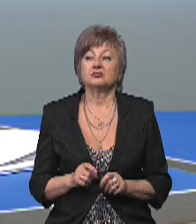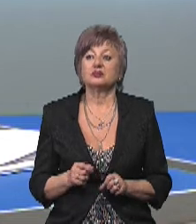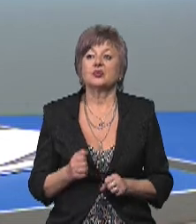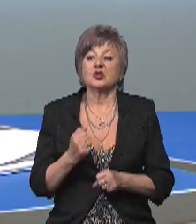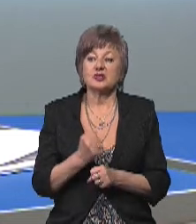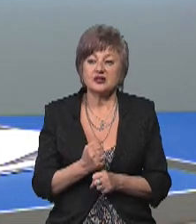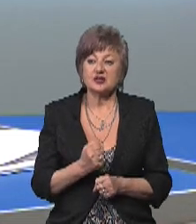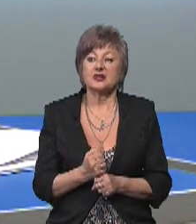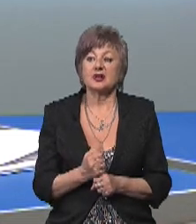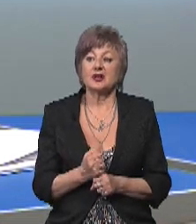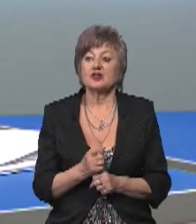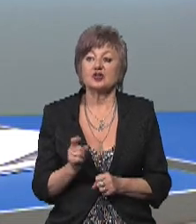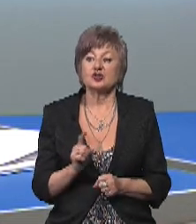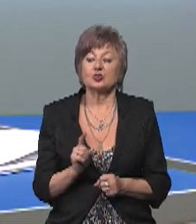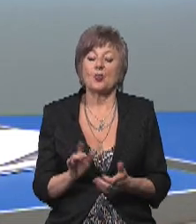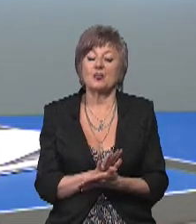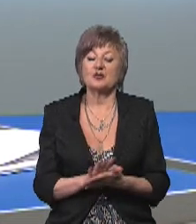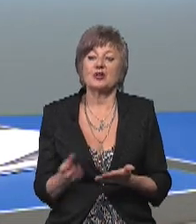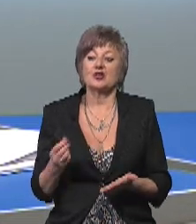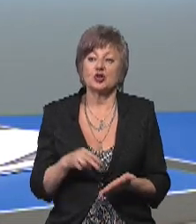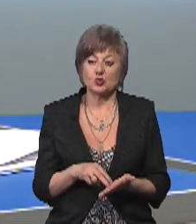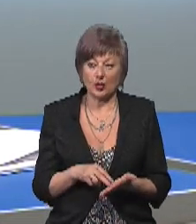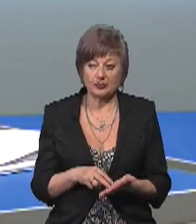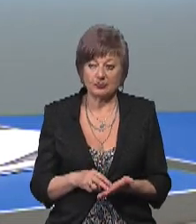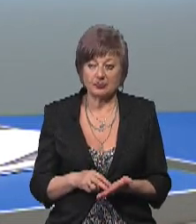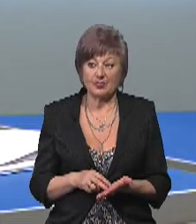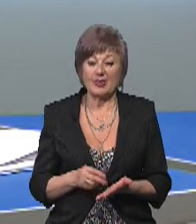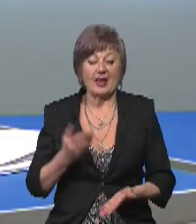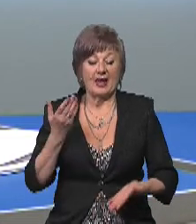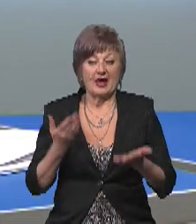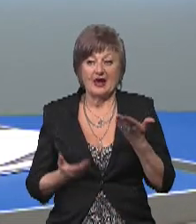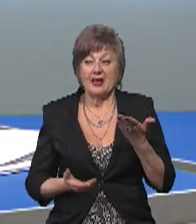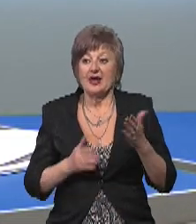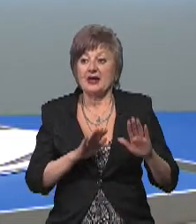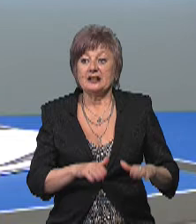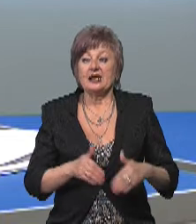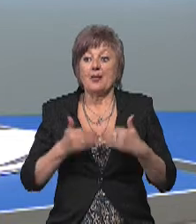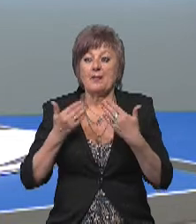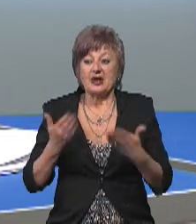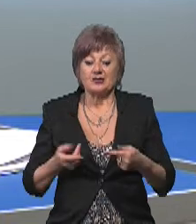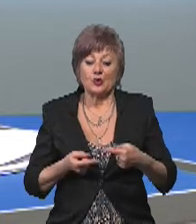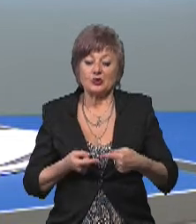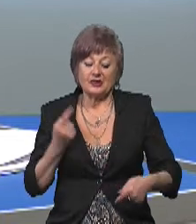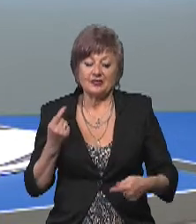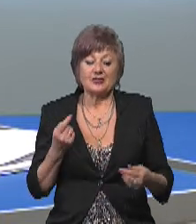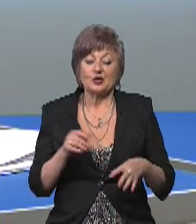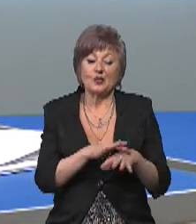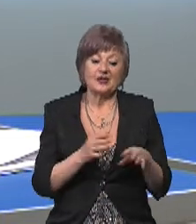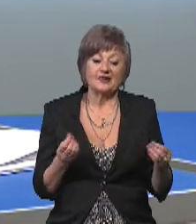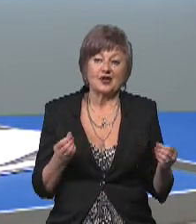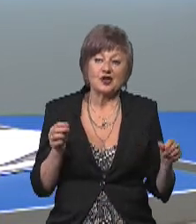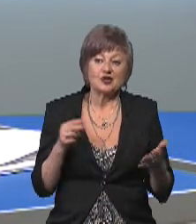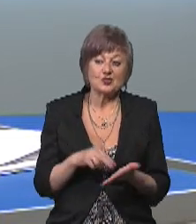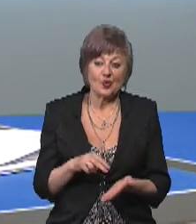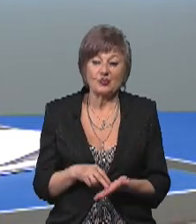тебе то, что бесплатно стоит. Если только предложение, которое отличается от рыночной стоимости, значит, здесь